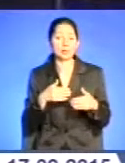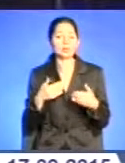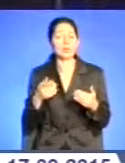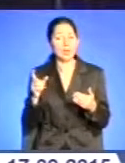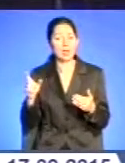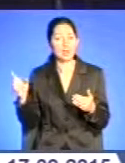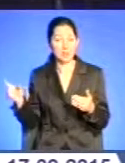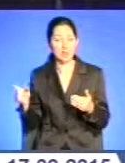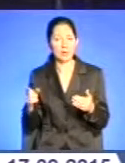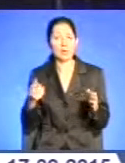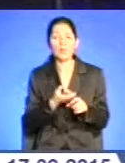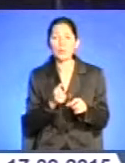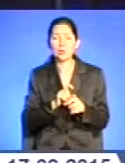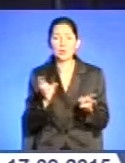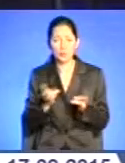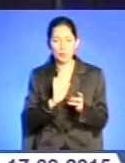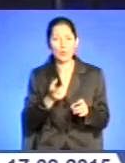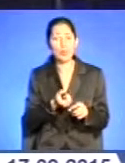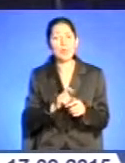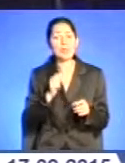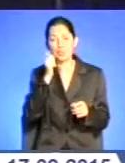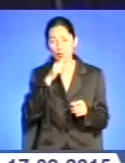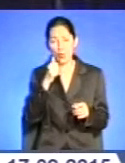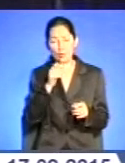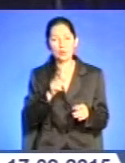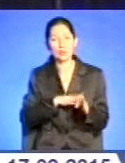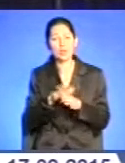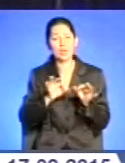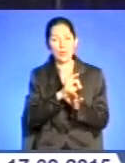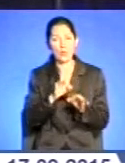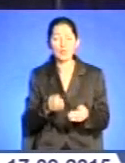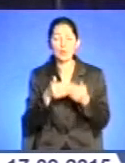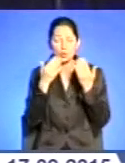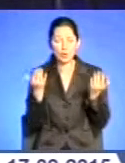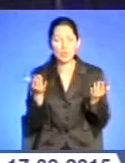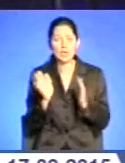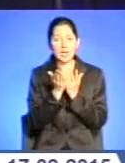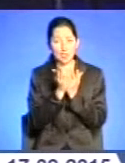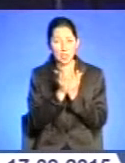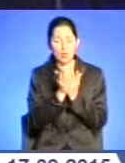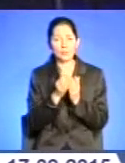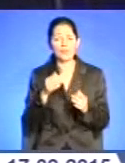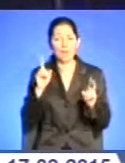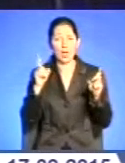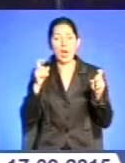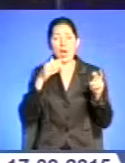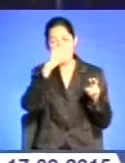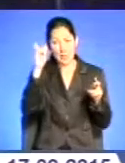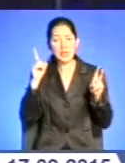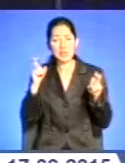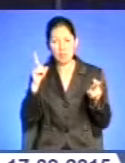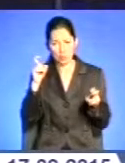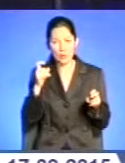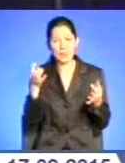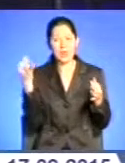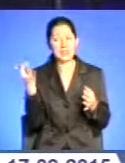проект. Кажуть, розгорнувши книгу «Небесна сотня. Історія нескорених», читач зможе не лише зануритися у події Майдану, а й познайомитися